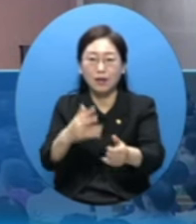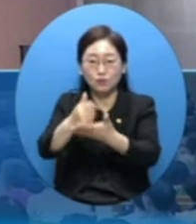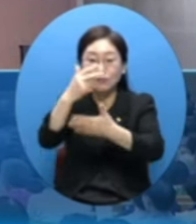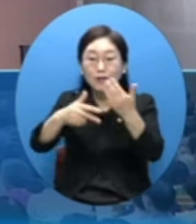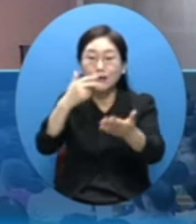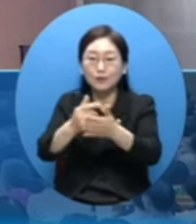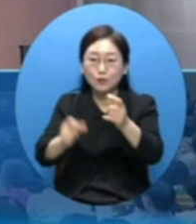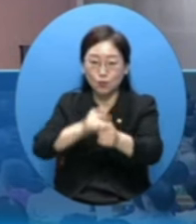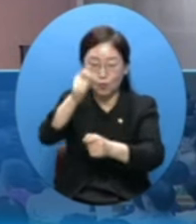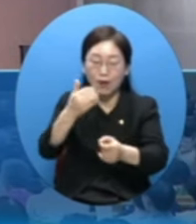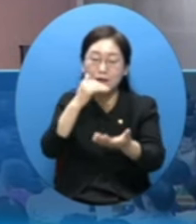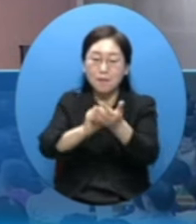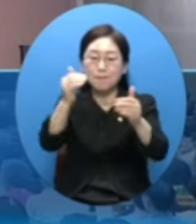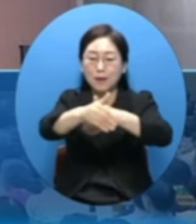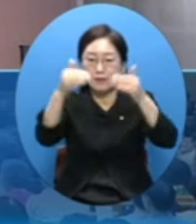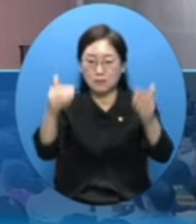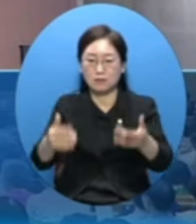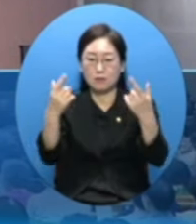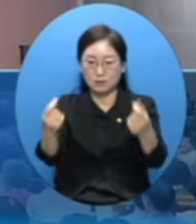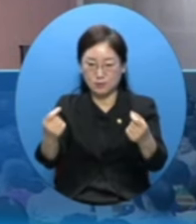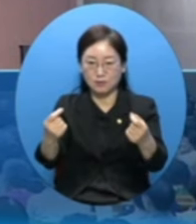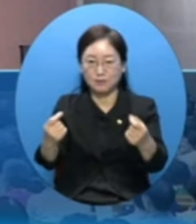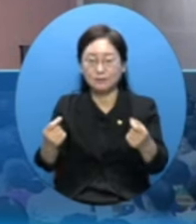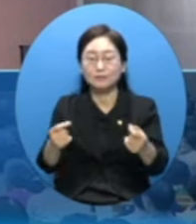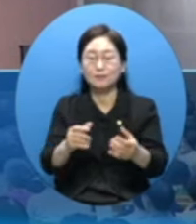야외는 영원한 반석이심이로다